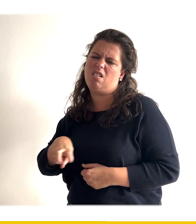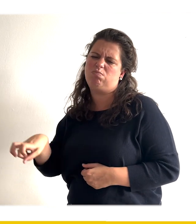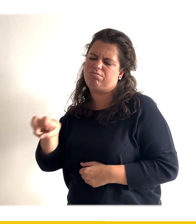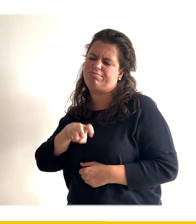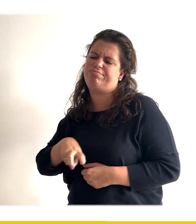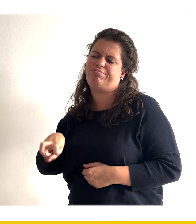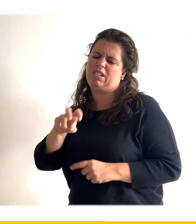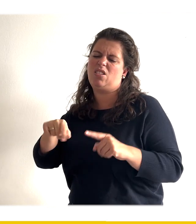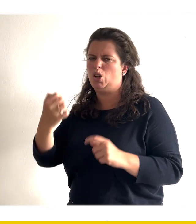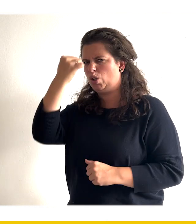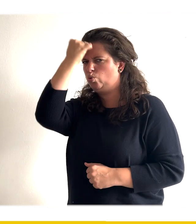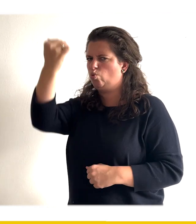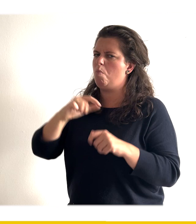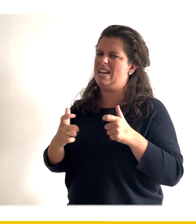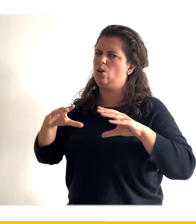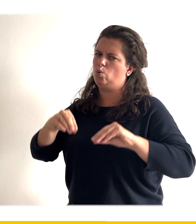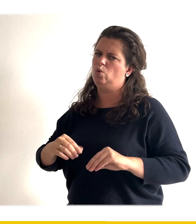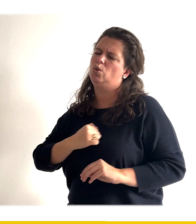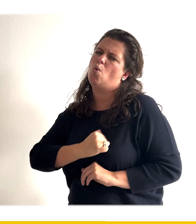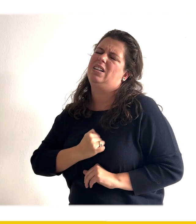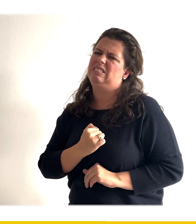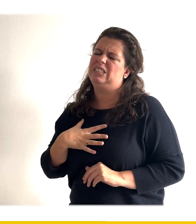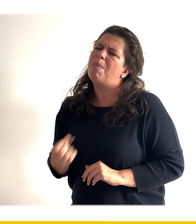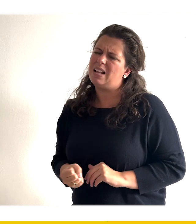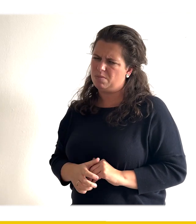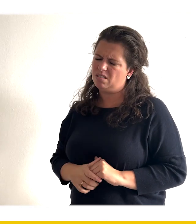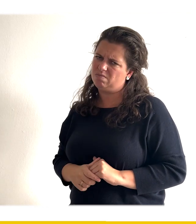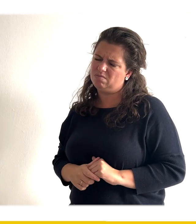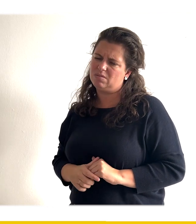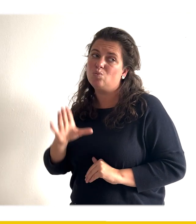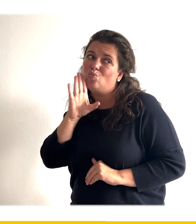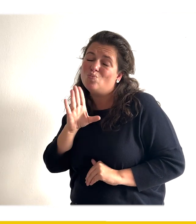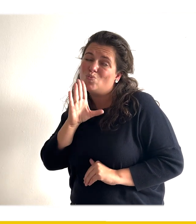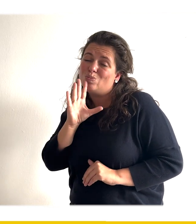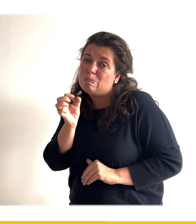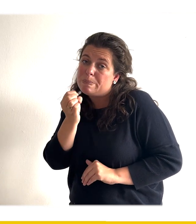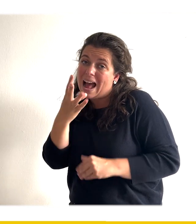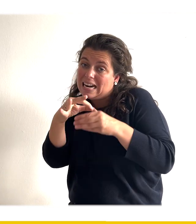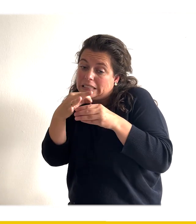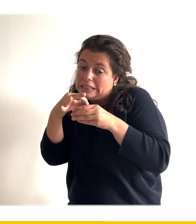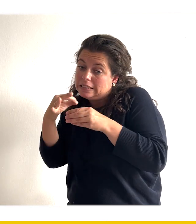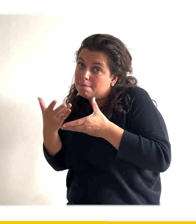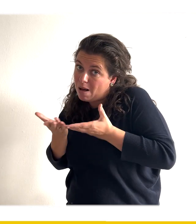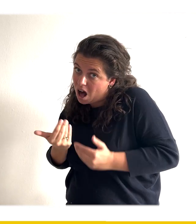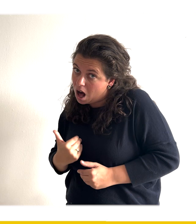doen. Het spijt me echt, ja? Sorry. Mag ik een paar chipjes?